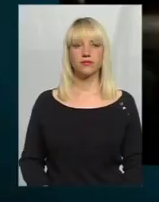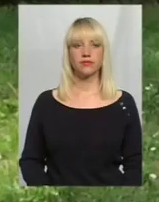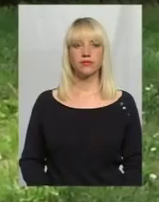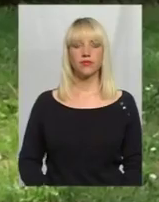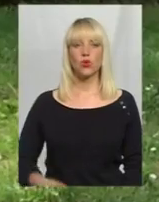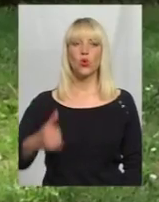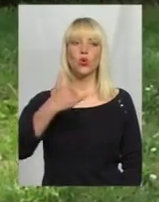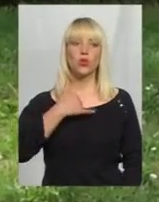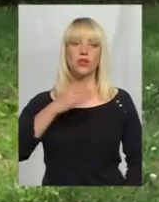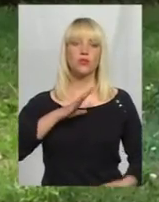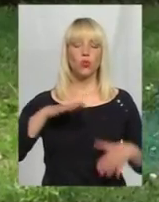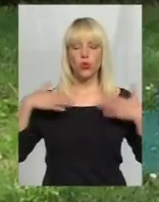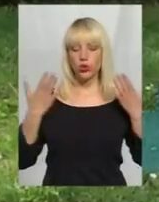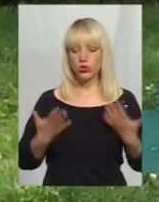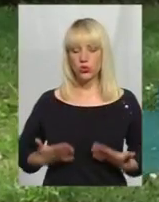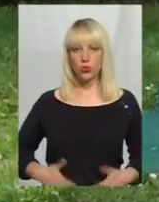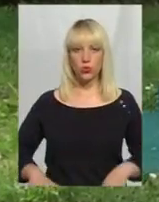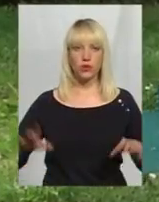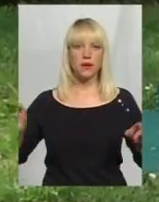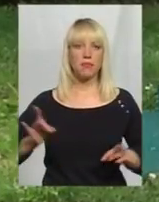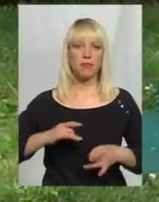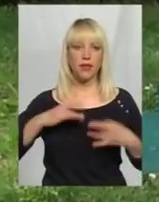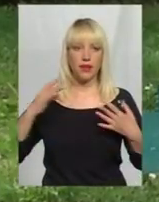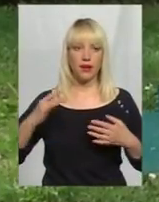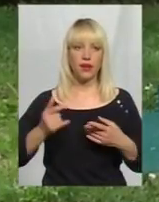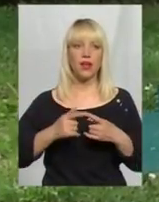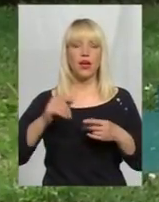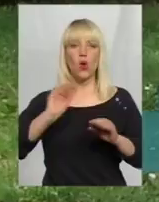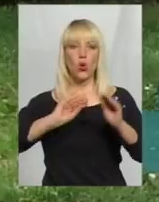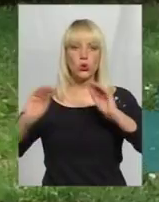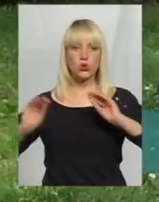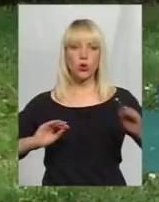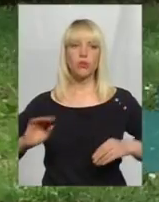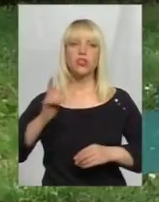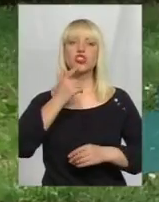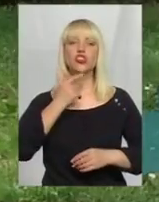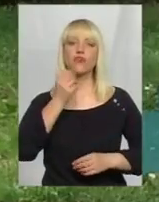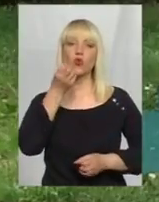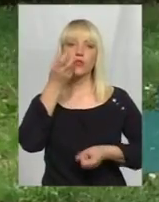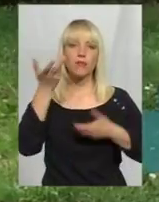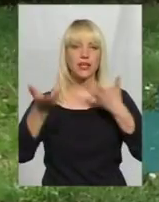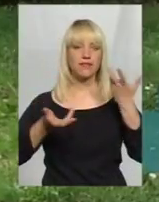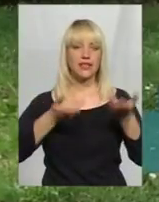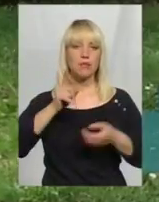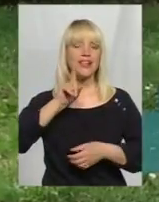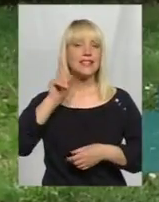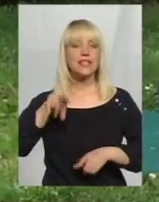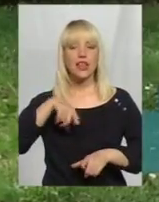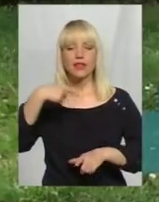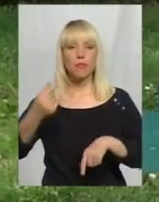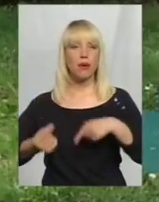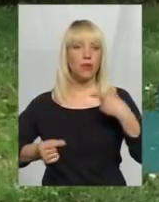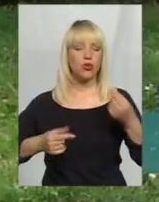У нас були сукні білі, оздоблені червоними квітами, зеленими пелюстками, з